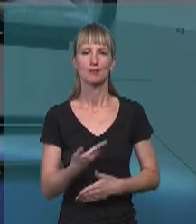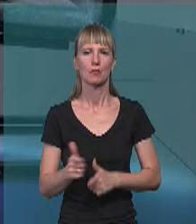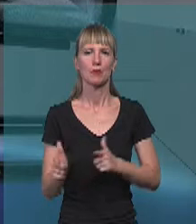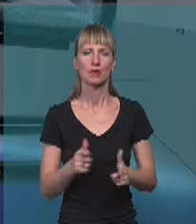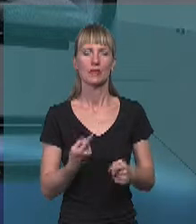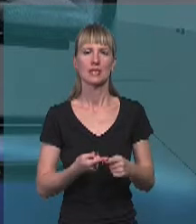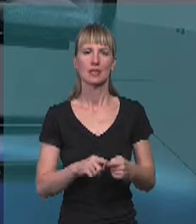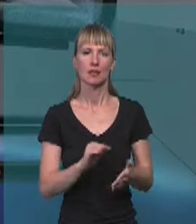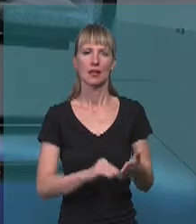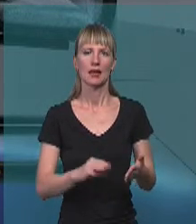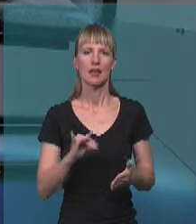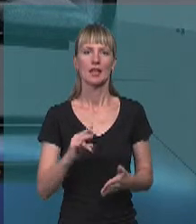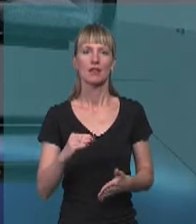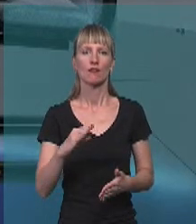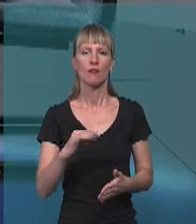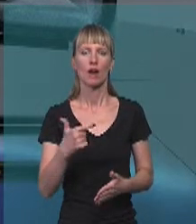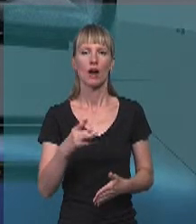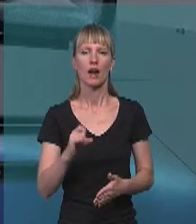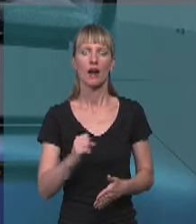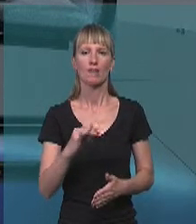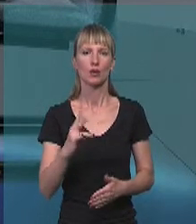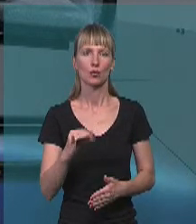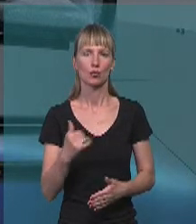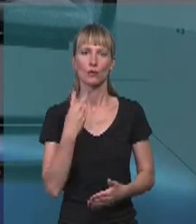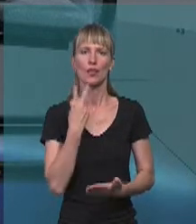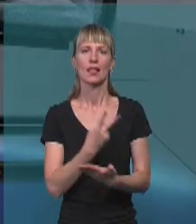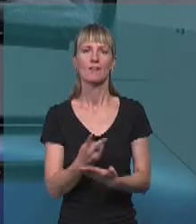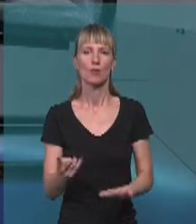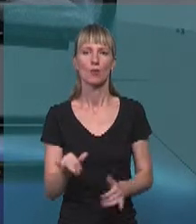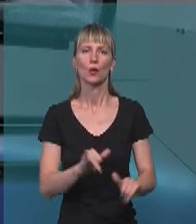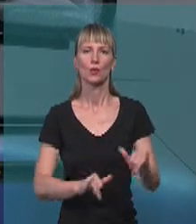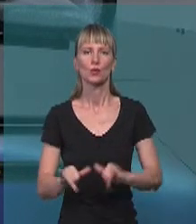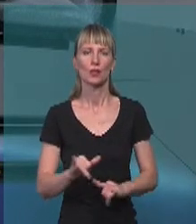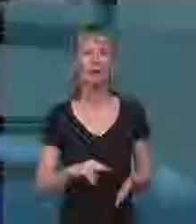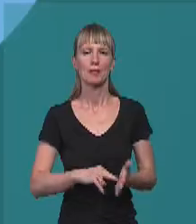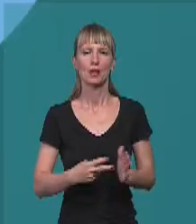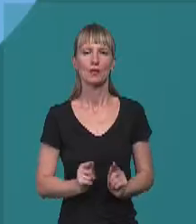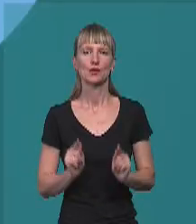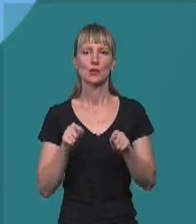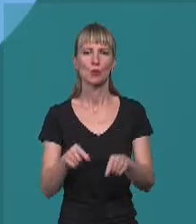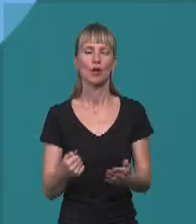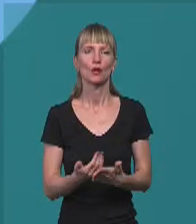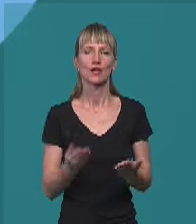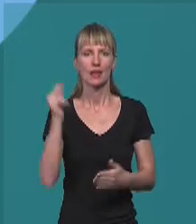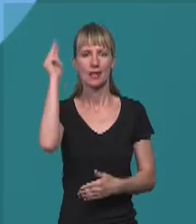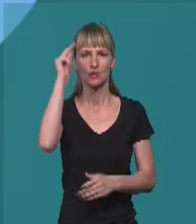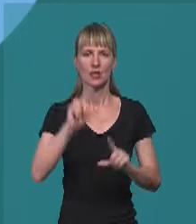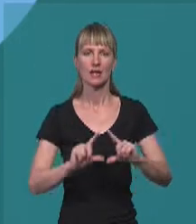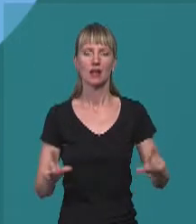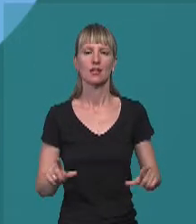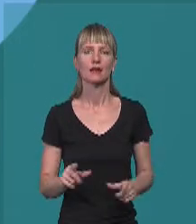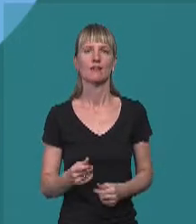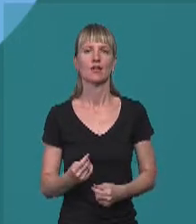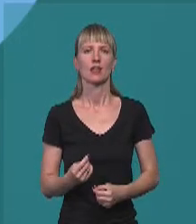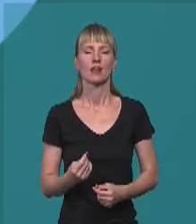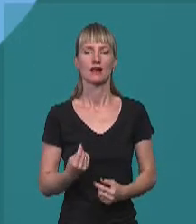цими даними інфографіку, тож давайте подивимося, куди планують вступати, до яких навчальних закладів.